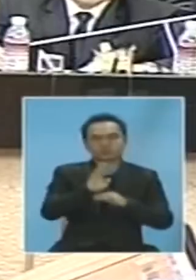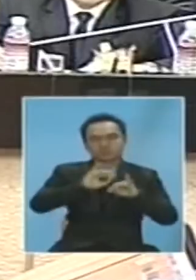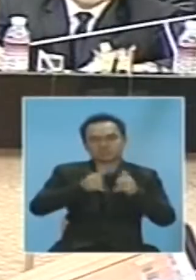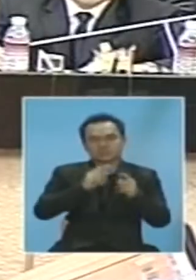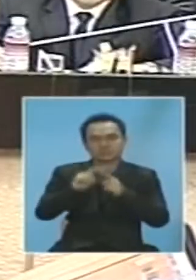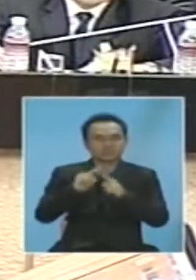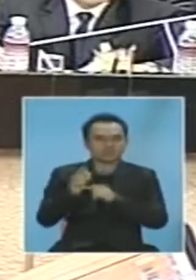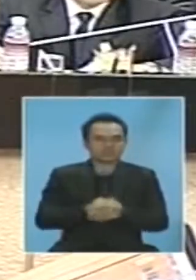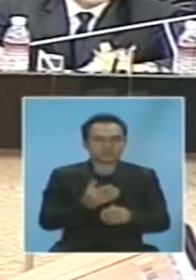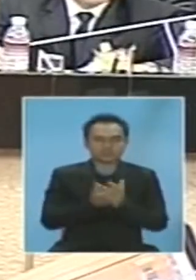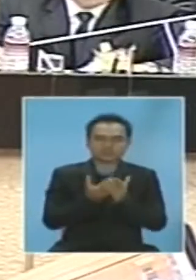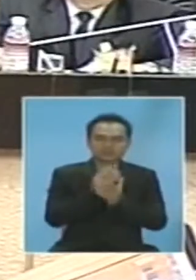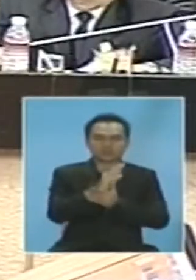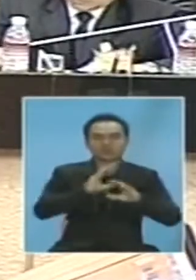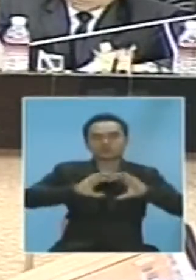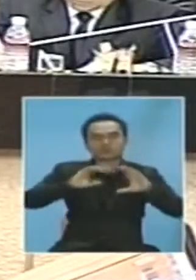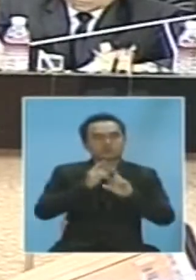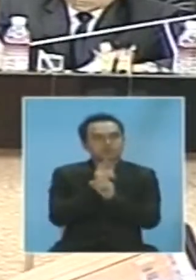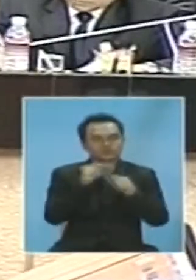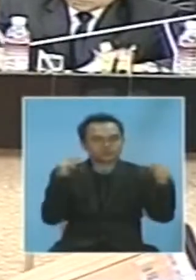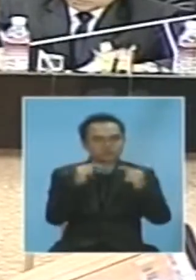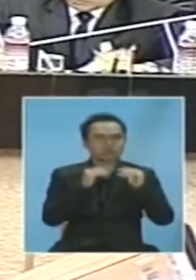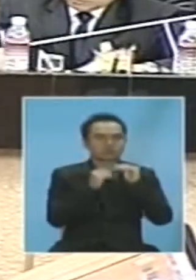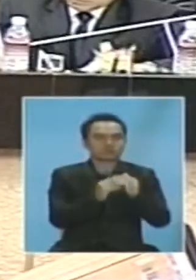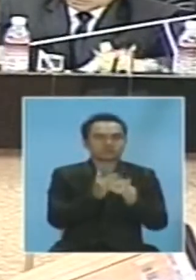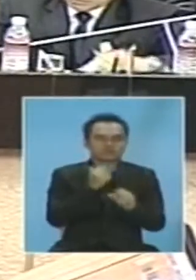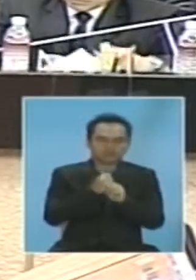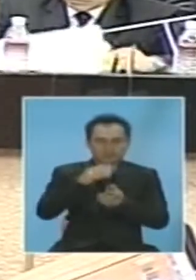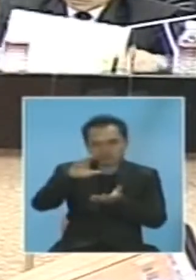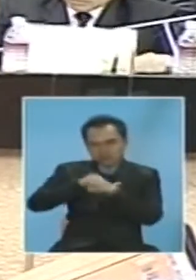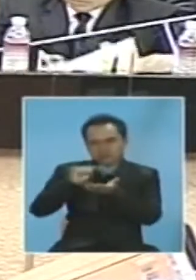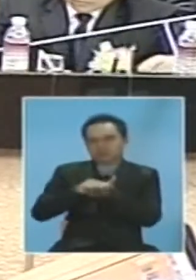ายได้ของรัฐบาลก็ยังคงเป็นไปตามเป้าหมายอย่างต่อเนื่องนะคะ